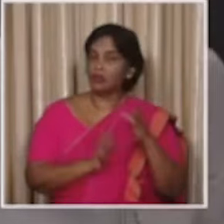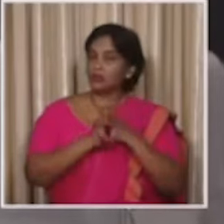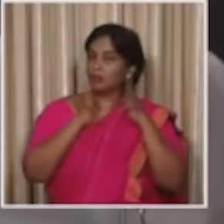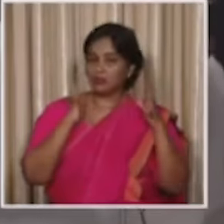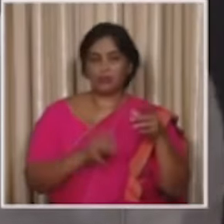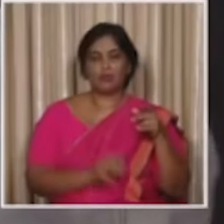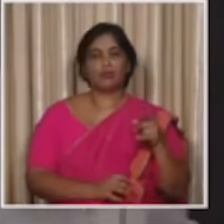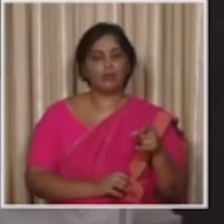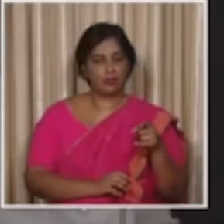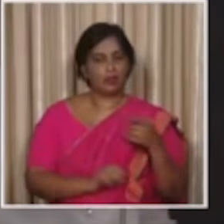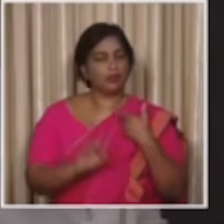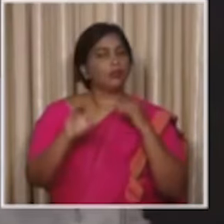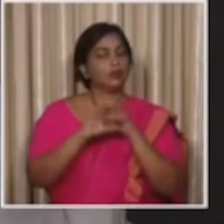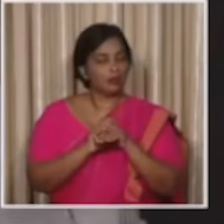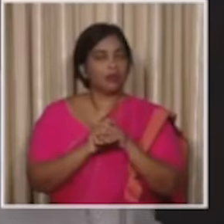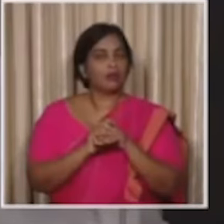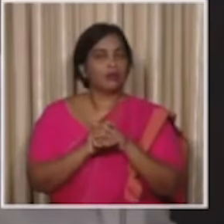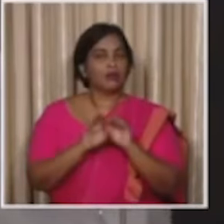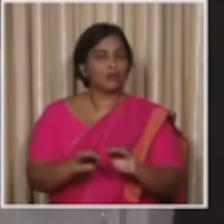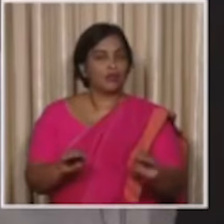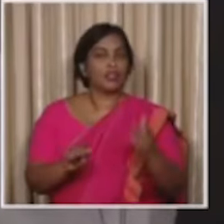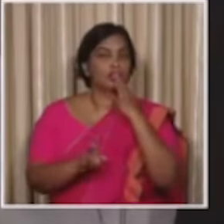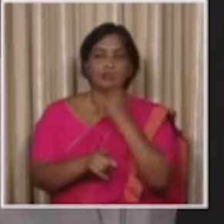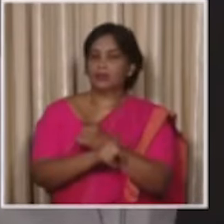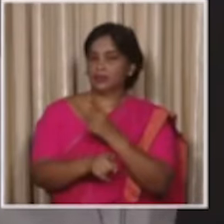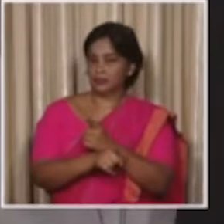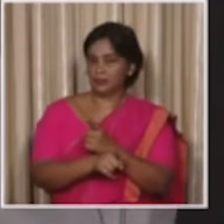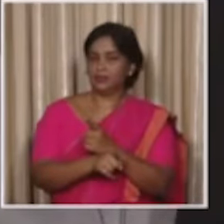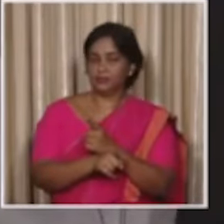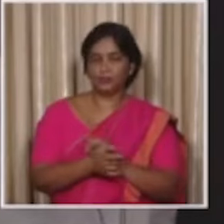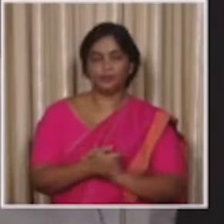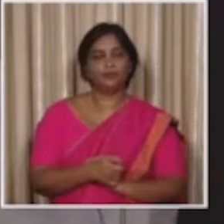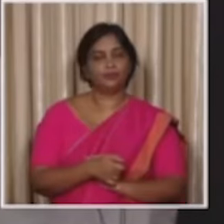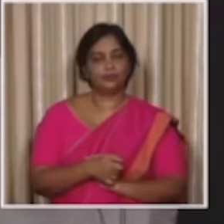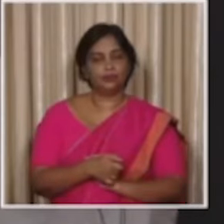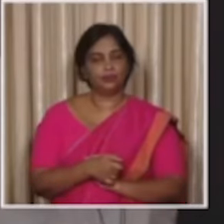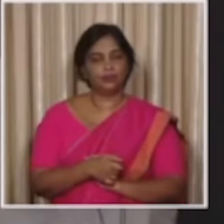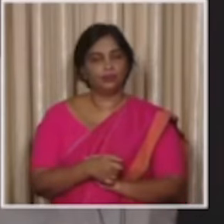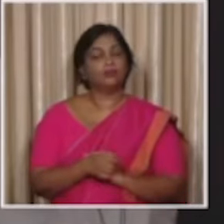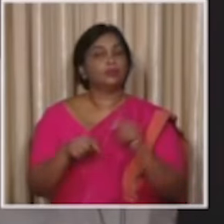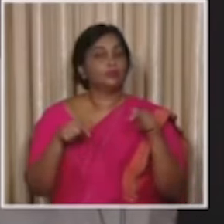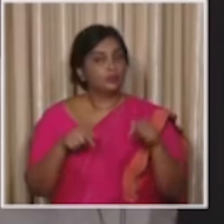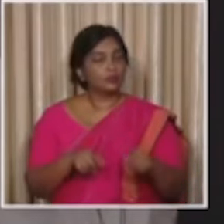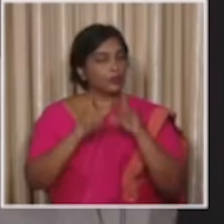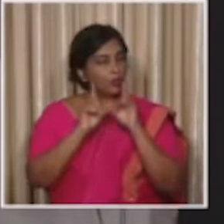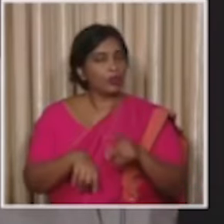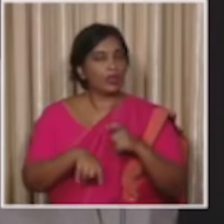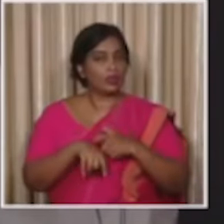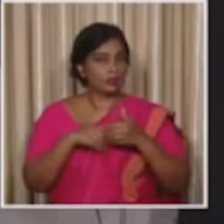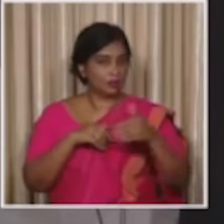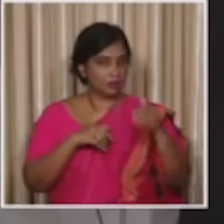අතිබහුතරයක් මේ අයව යොදලා දුන්නේ ප්‍රාථමික පන්තිවල ඉගැන්වීම් කටයුතු සඳහා. දැන් මෙහෙම තියෙන අවස්ථාවේ